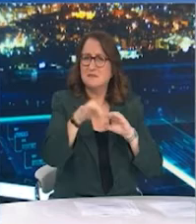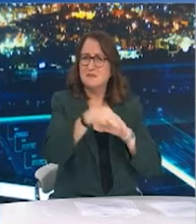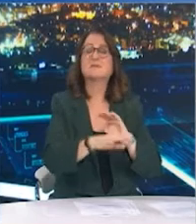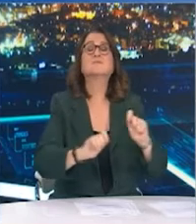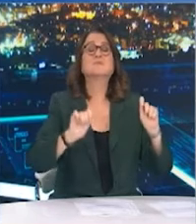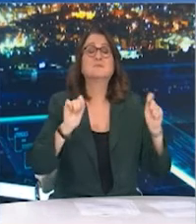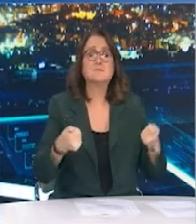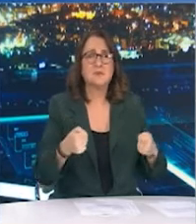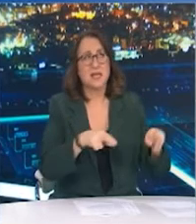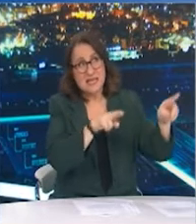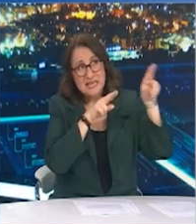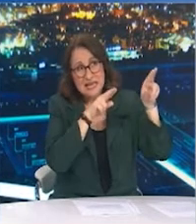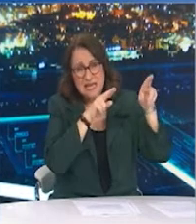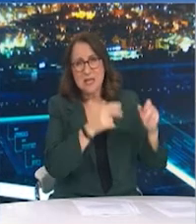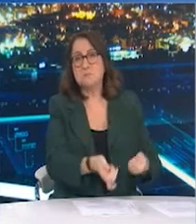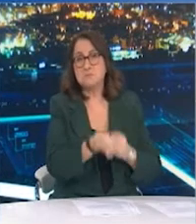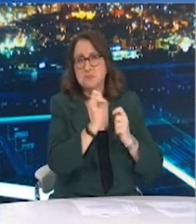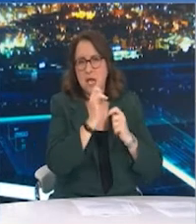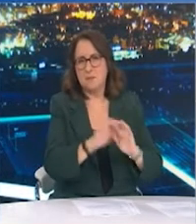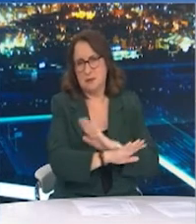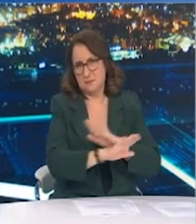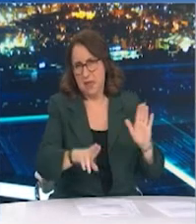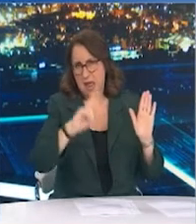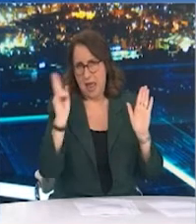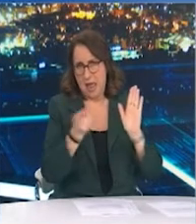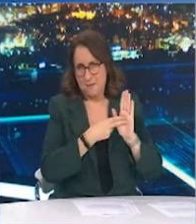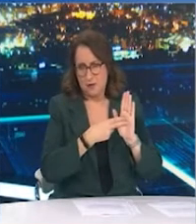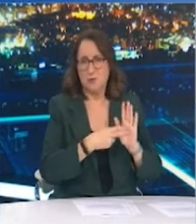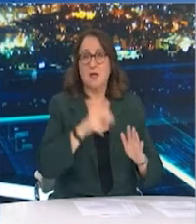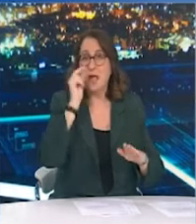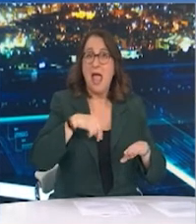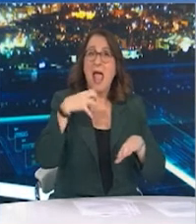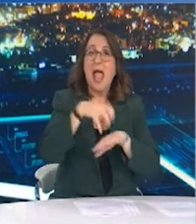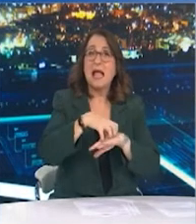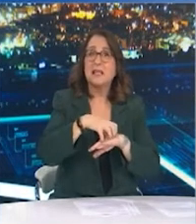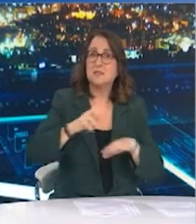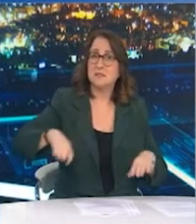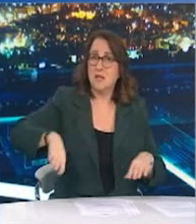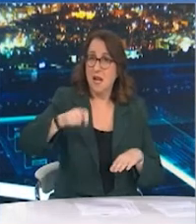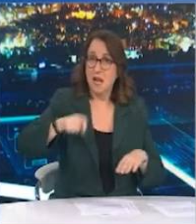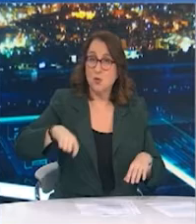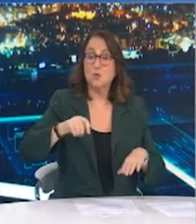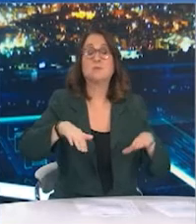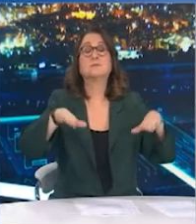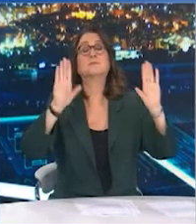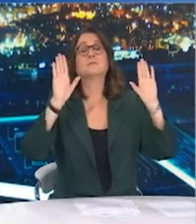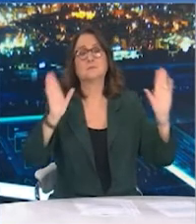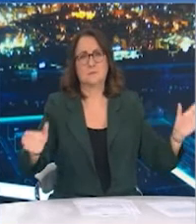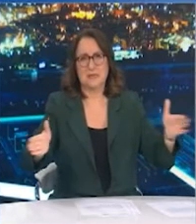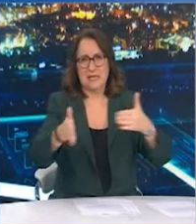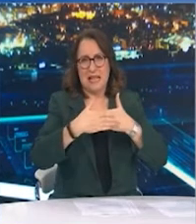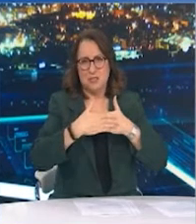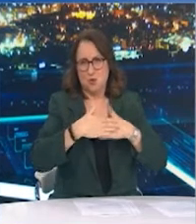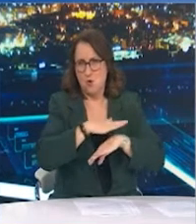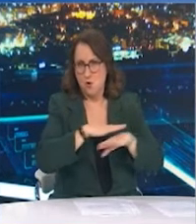και του ψαρέματος. Επιπλέον για τους χώρους λατρείας παρατείνεται φυστάμενο σήμερα καθεστώς, δηλαδή τέλεση λειτουργιών και κάθε είδους